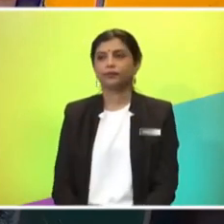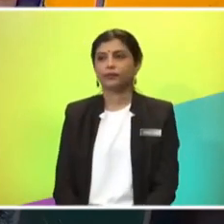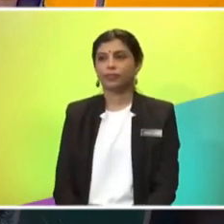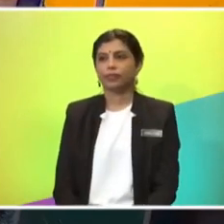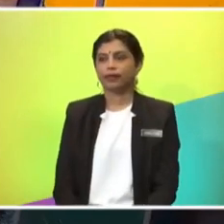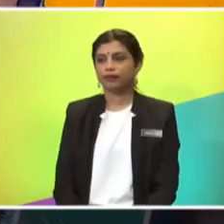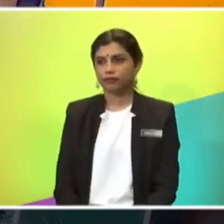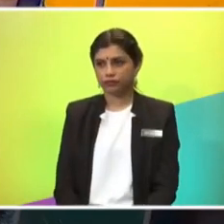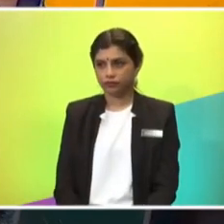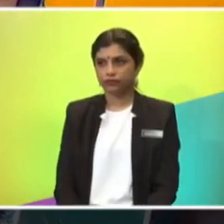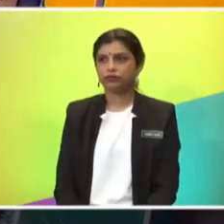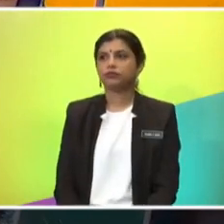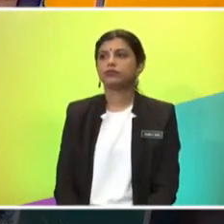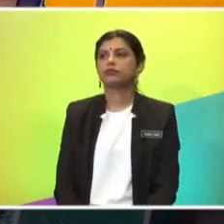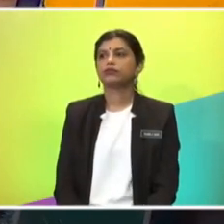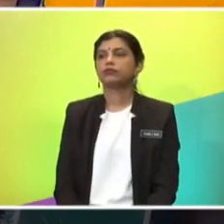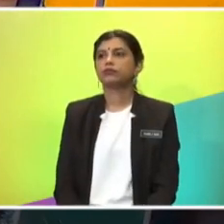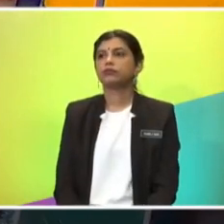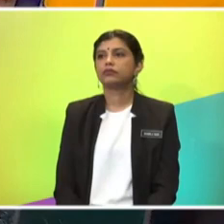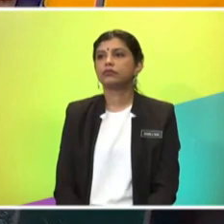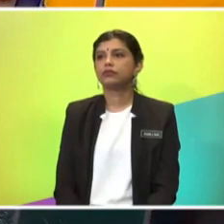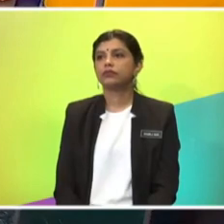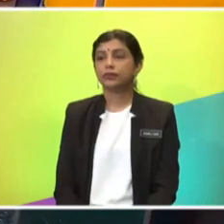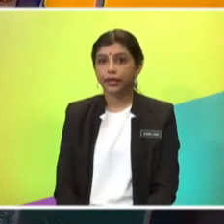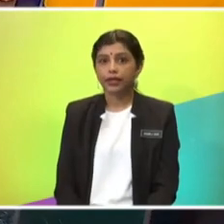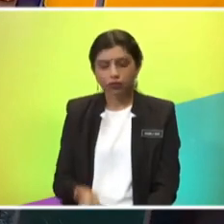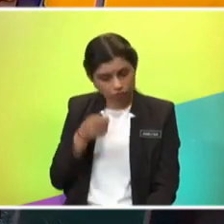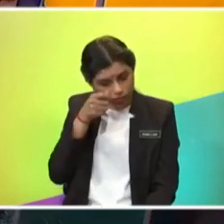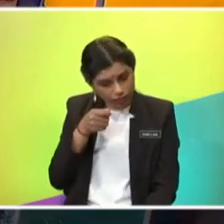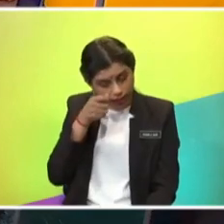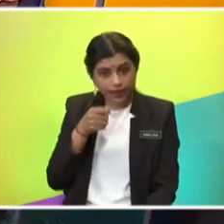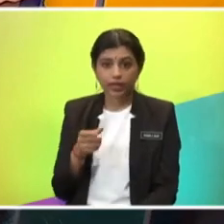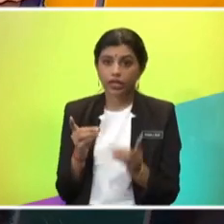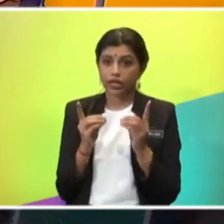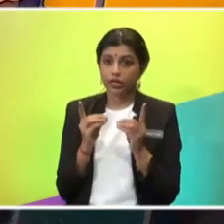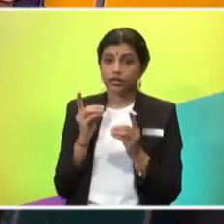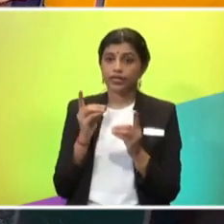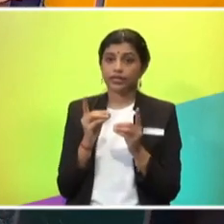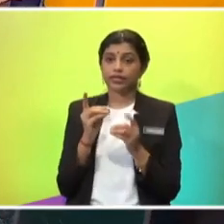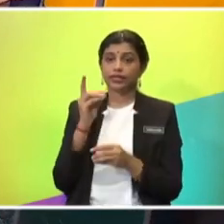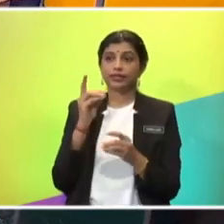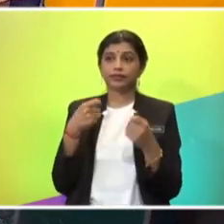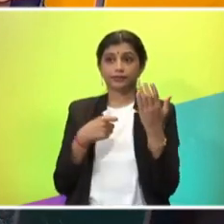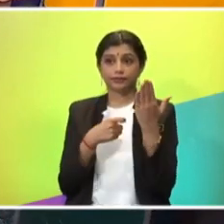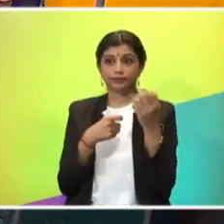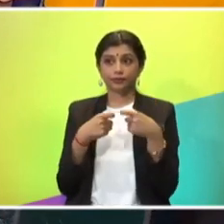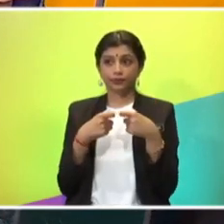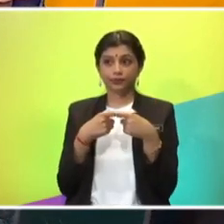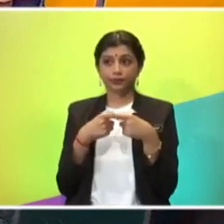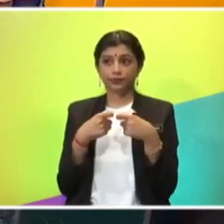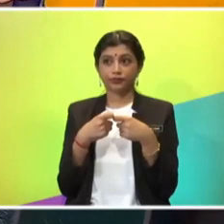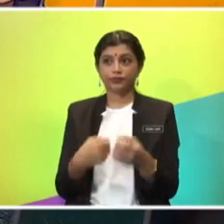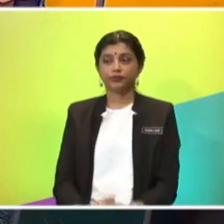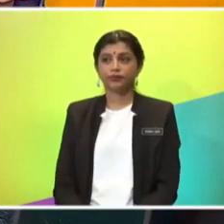nak tahu juga, tadi cikgu ada sebut berkenaan dengan ni peralatan ini. Apa namanya cikgu? Portable Digital Magnifier.